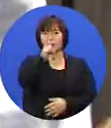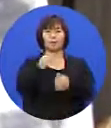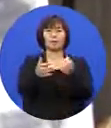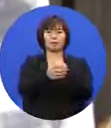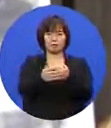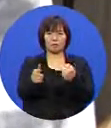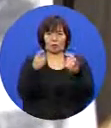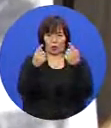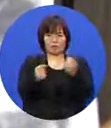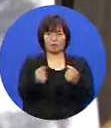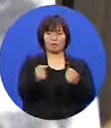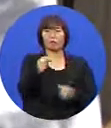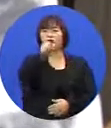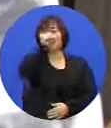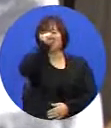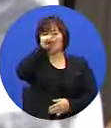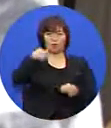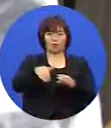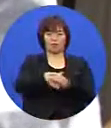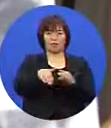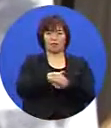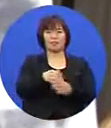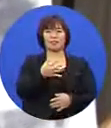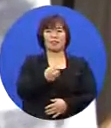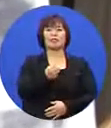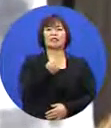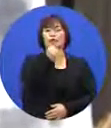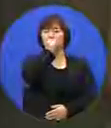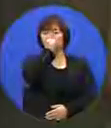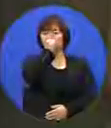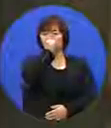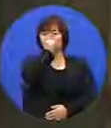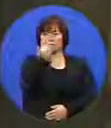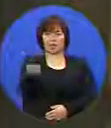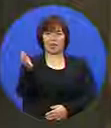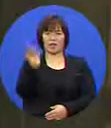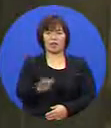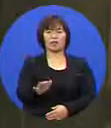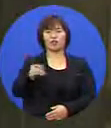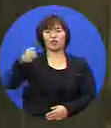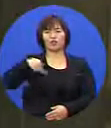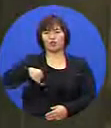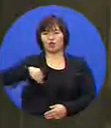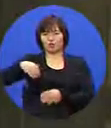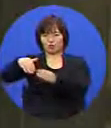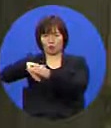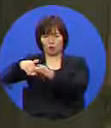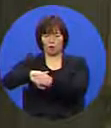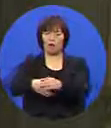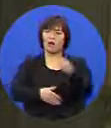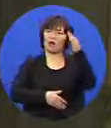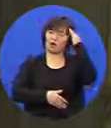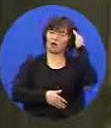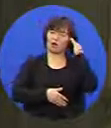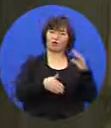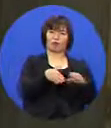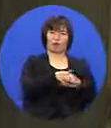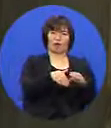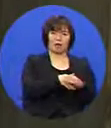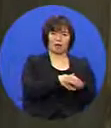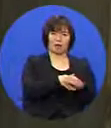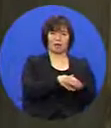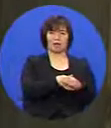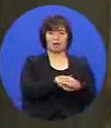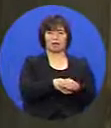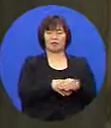이러한 좋은 문화를 갖고 있는데 이러한 중국 문화와 한국 문화가